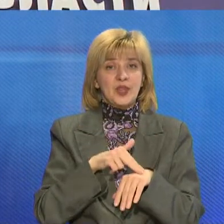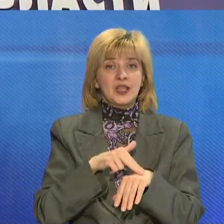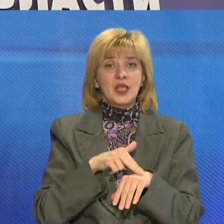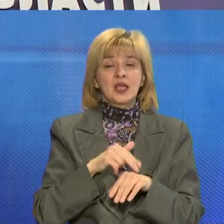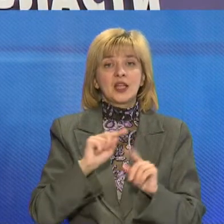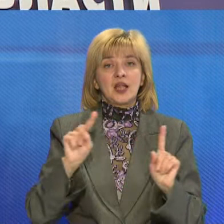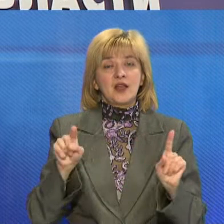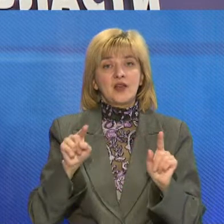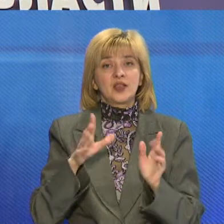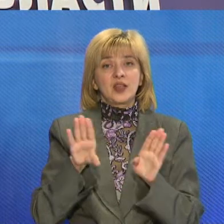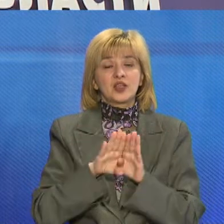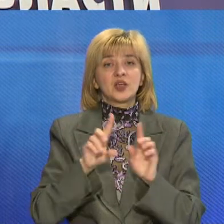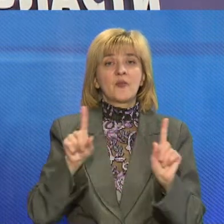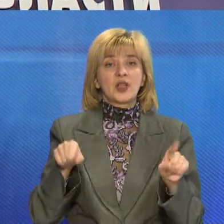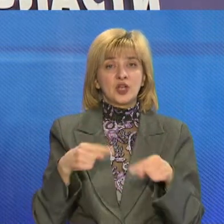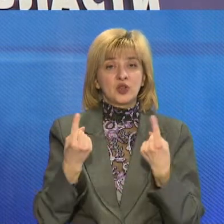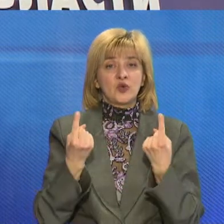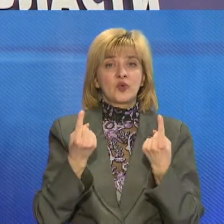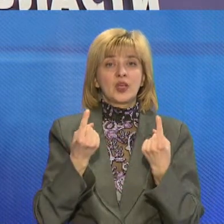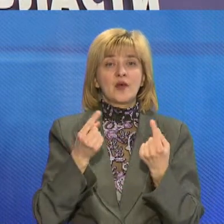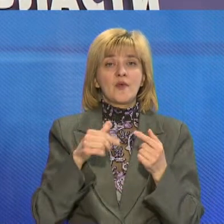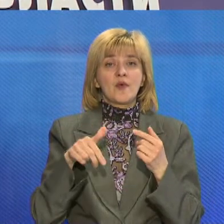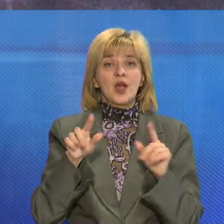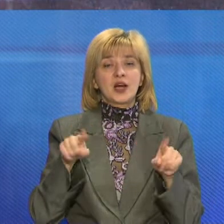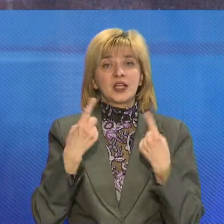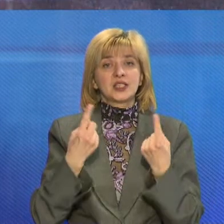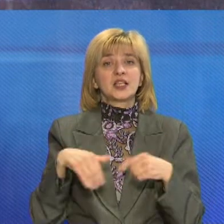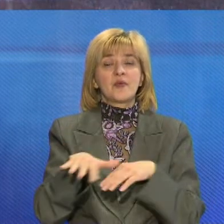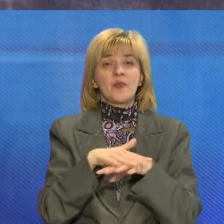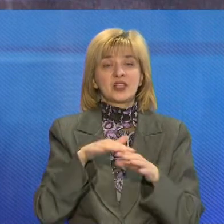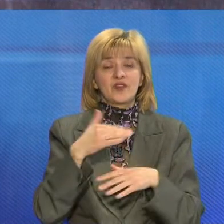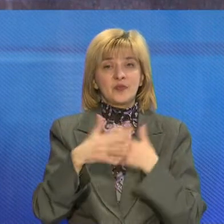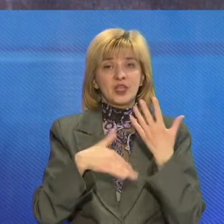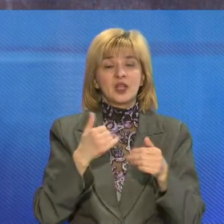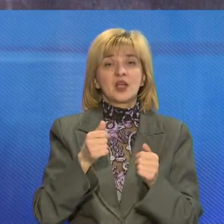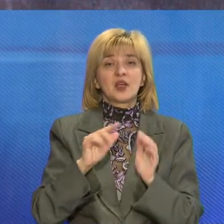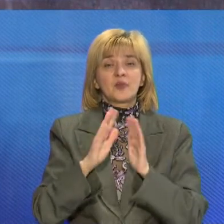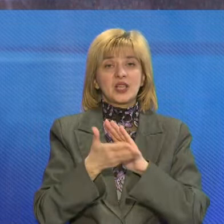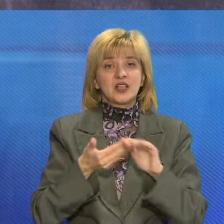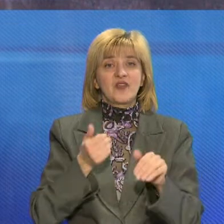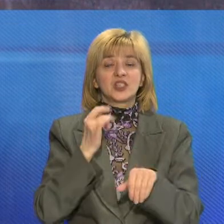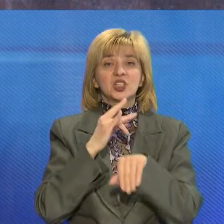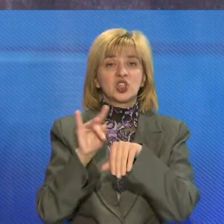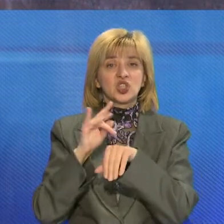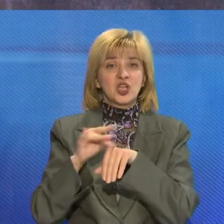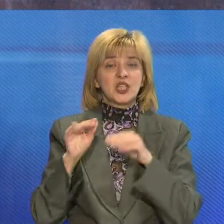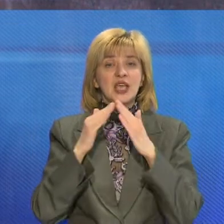організації масових беспарадкаў заклікаў карыстальнікаў інтернет до падпалаў і знішчэння кіёскаў з тытунёвымі вырабамі. Апроч таго,